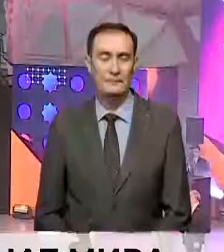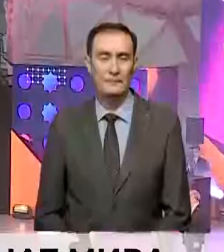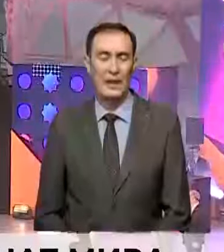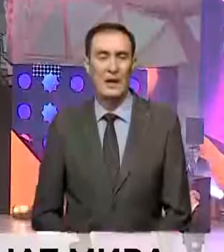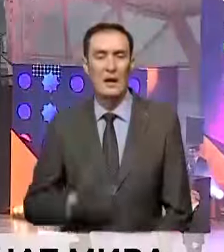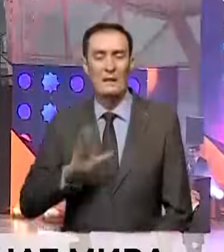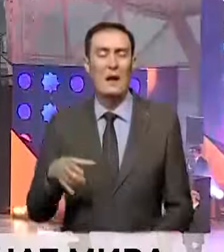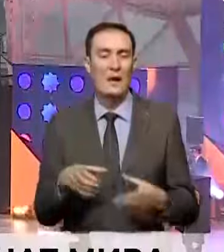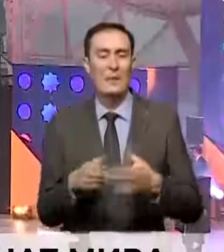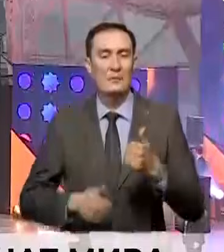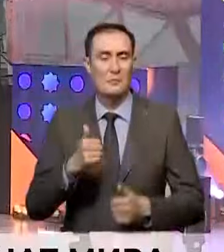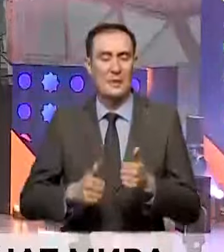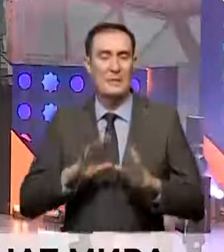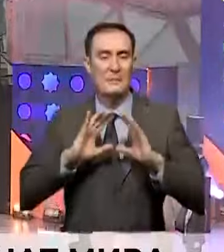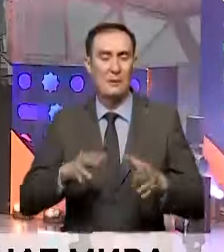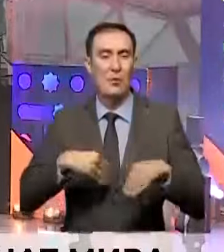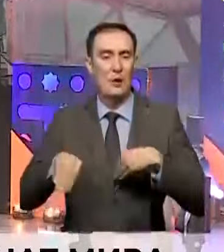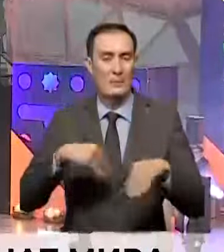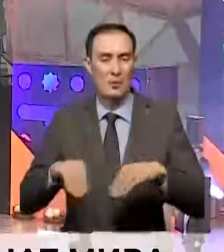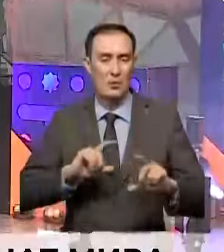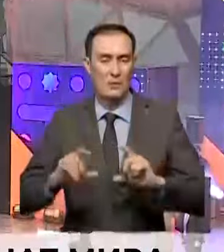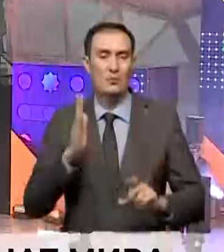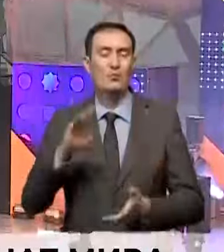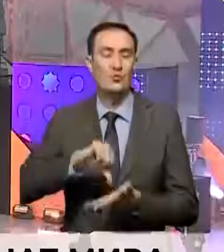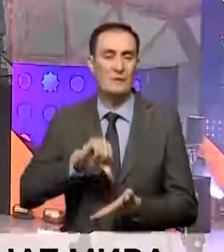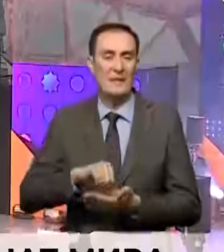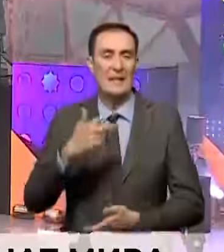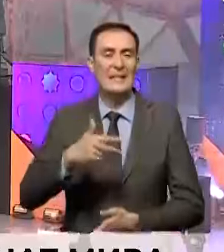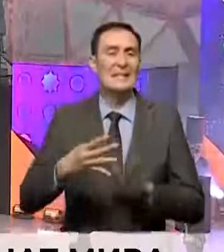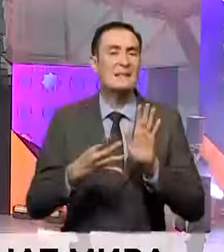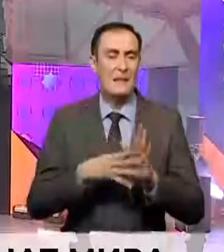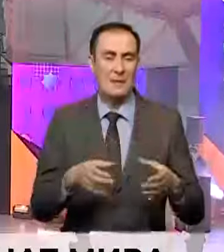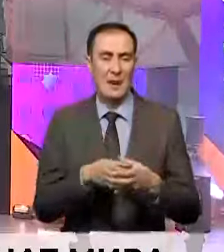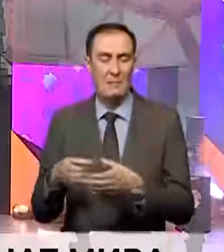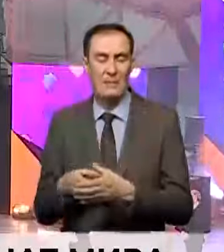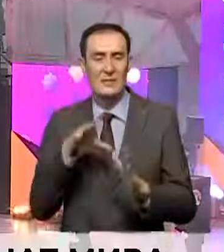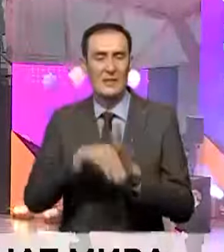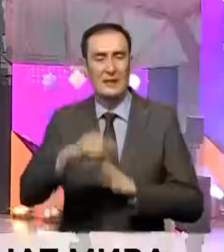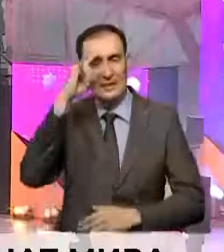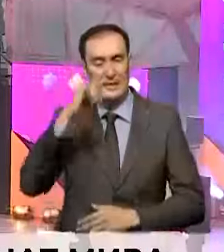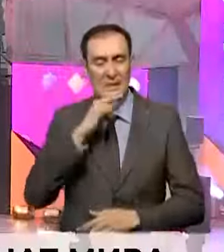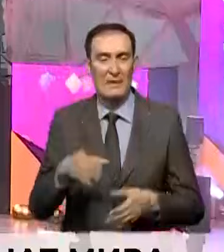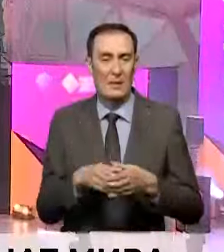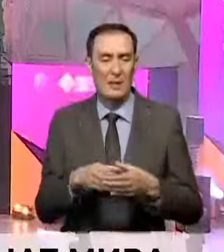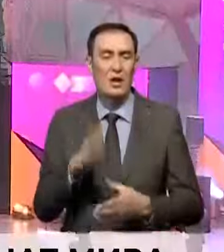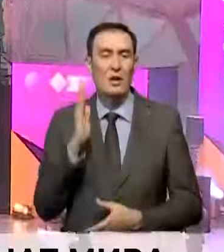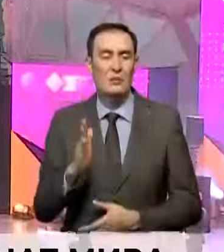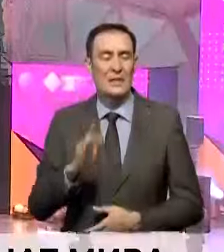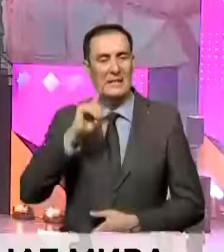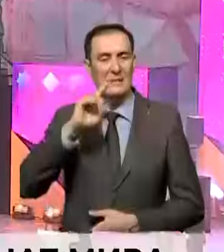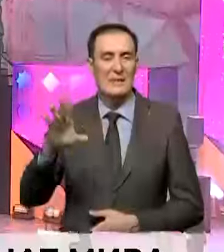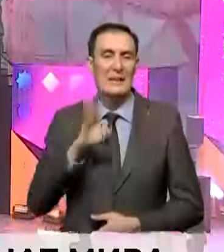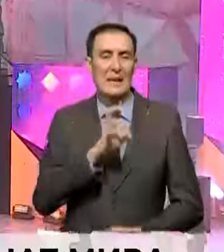В командном чемпионате мира по рапиду и блицу примут участие 39 команд. В составе казахстанского коллектива будет всеми